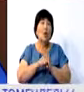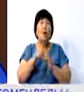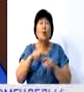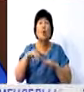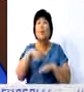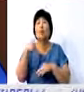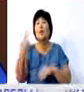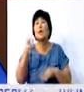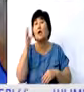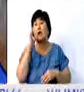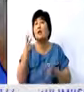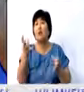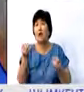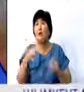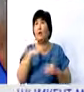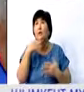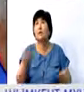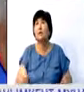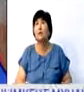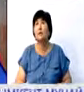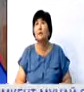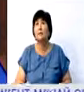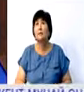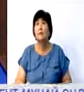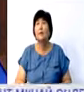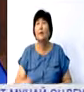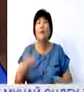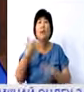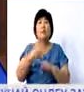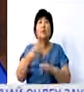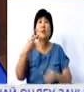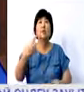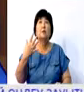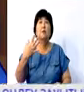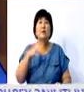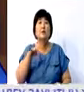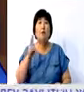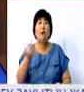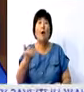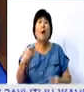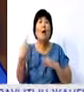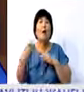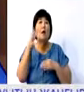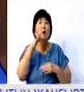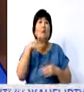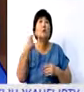кезген иттер әлі де баршылық. Неге бөлді бұнда мысалы 25 миллион ақша? Әлі де көшеде кезіп жүретін болса ит мысық неге керек